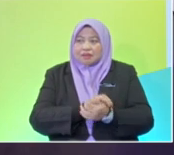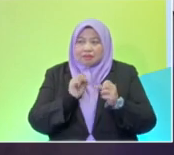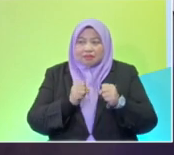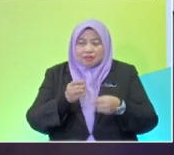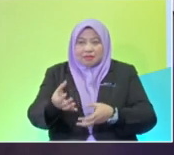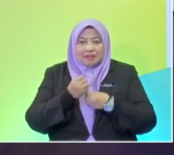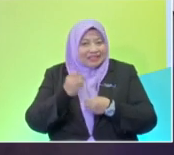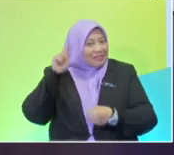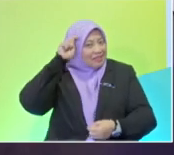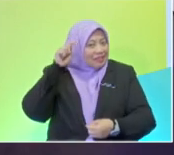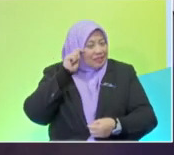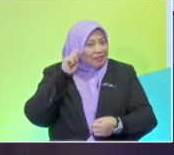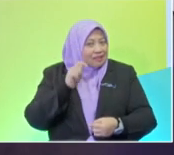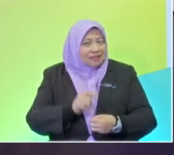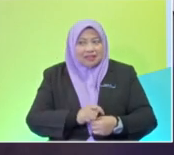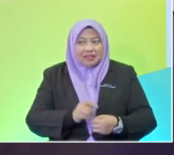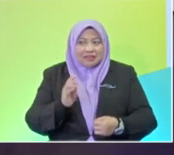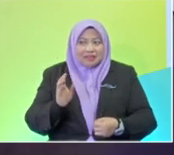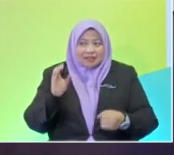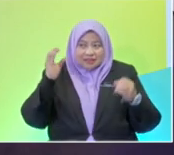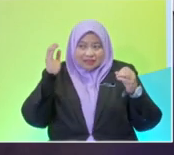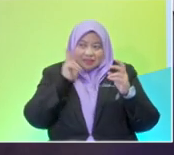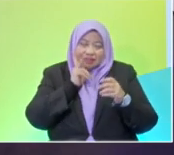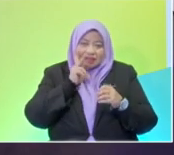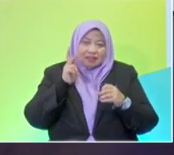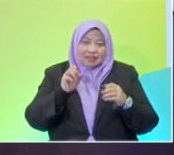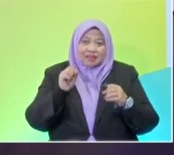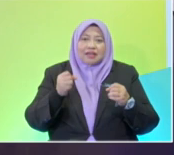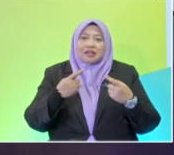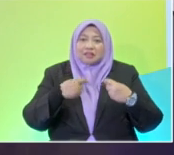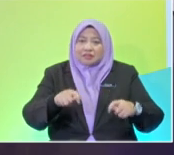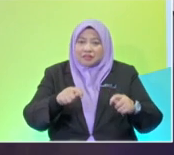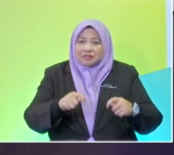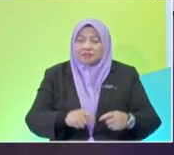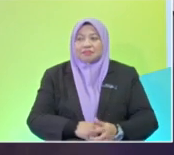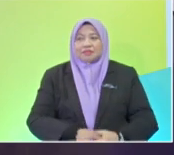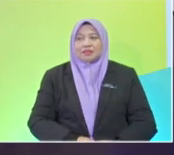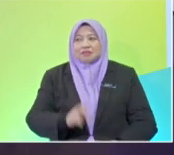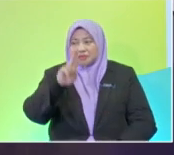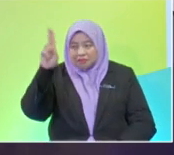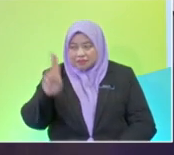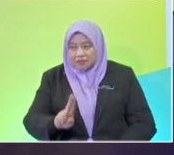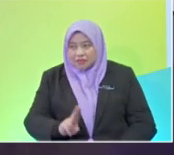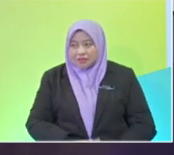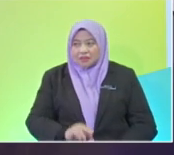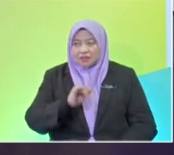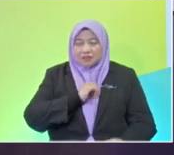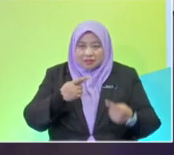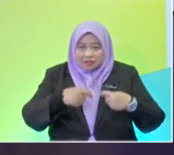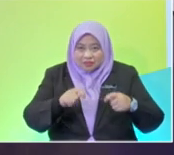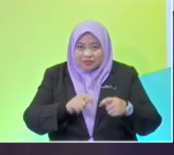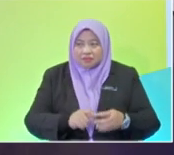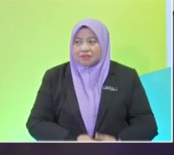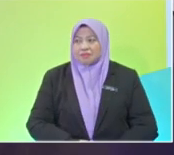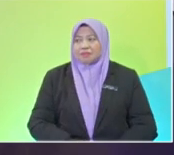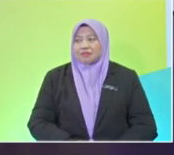terlebih dahulu jadi kak syafika akan pastikan boleh kita dengan menguji oke oke saya coba ya